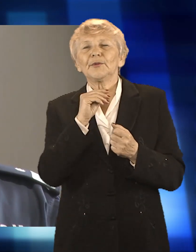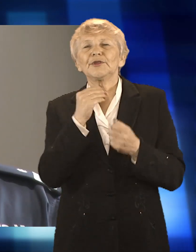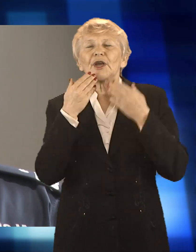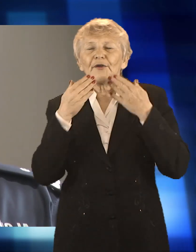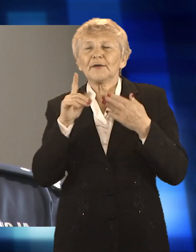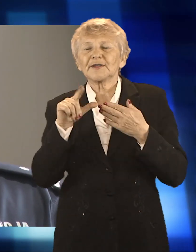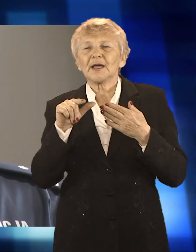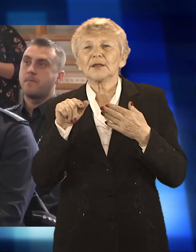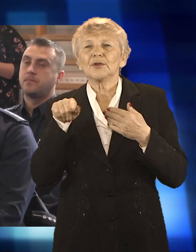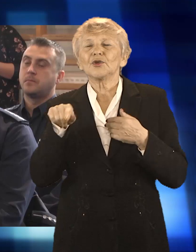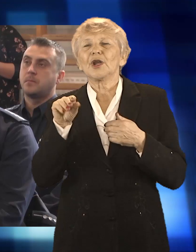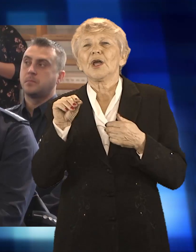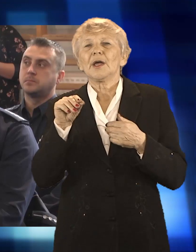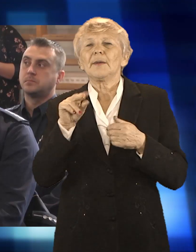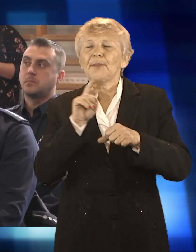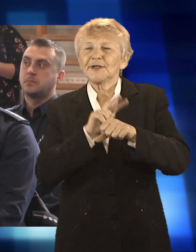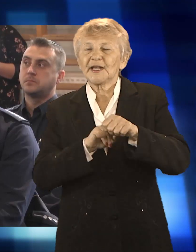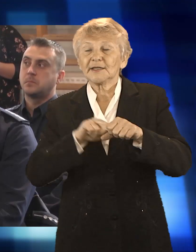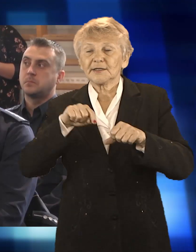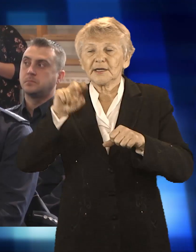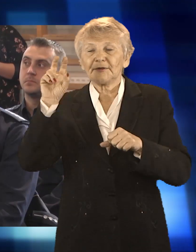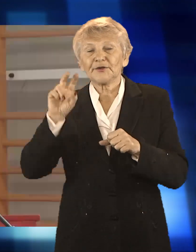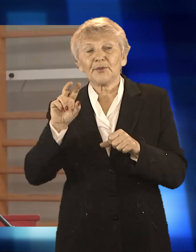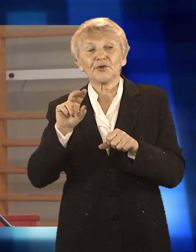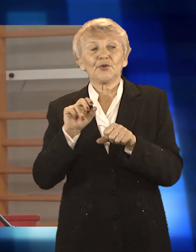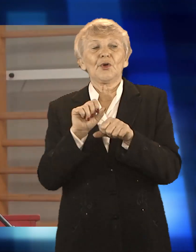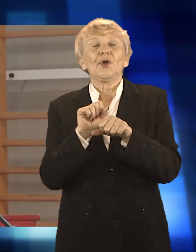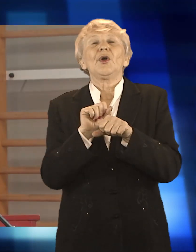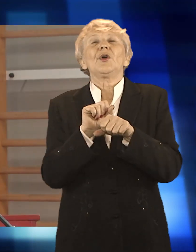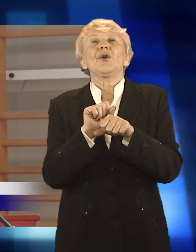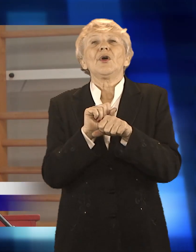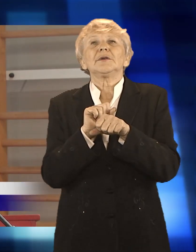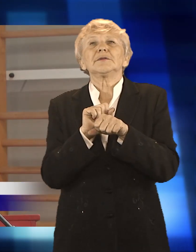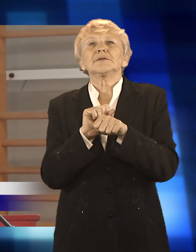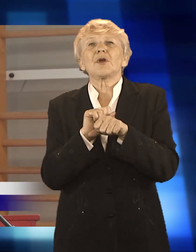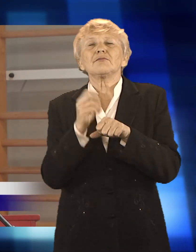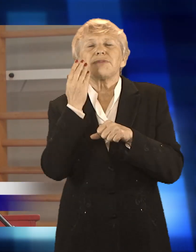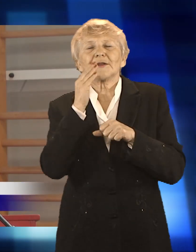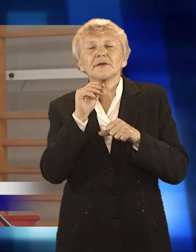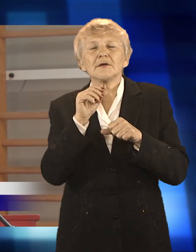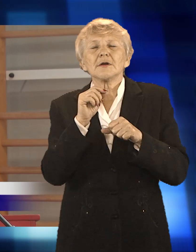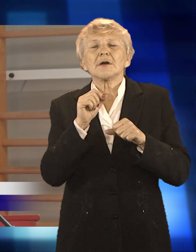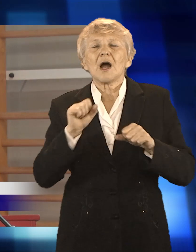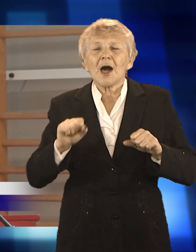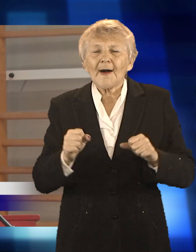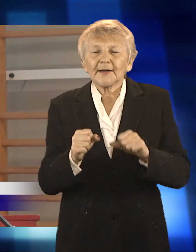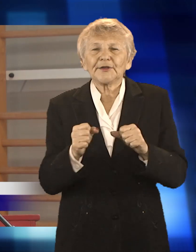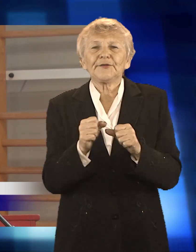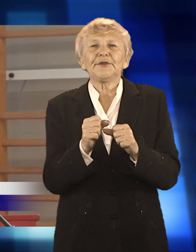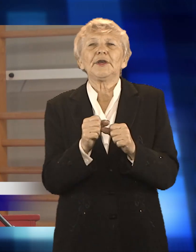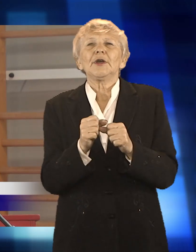i profesjonalne podejście, które przełożyło się na wyniki w całym kraju. Mieliśmy zaszczyt i nieodmienną przyjemność zostać wskazani